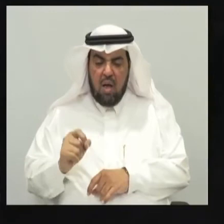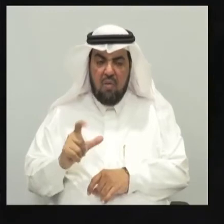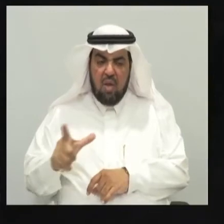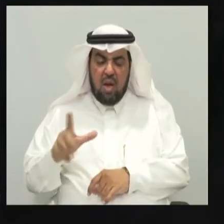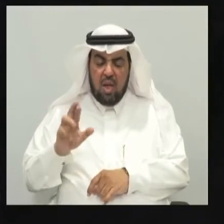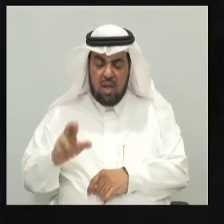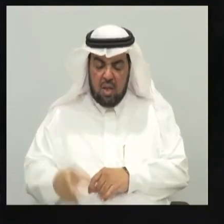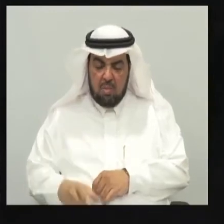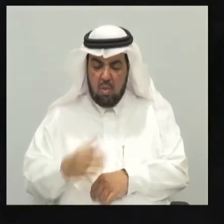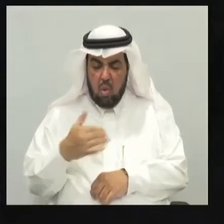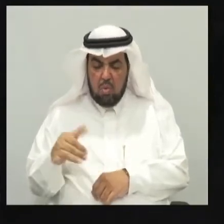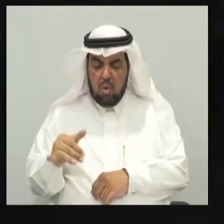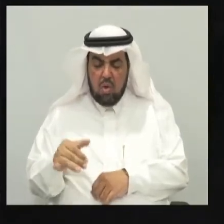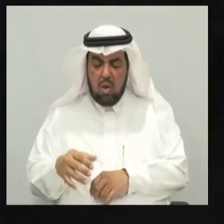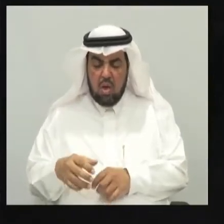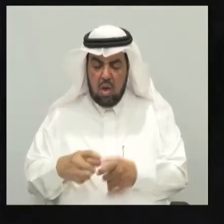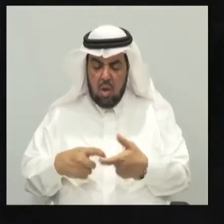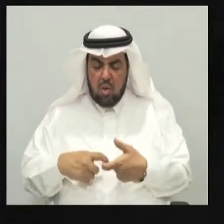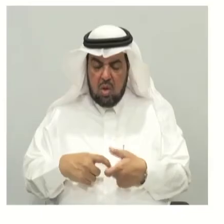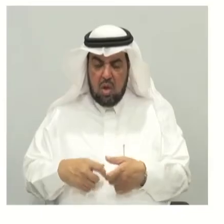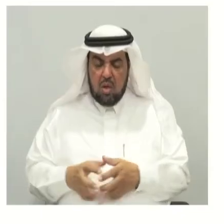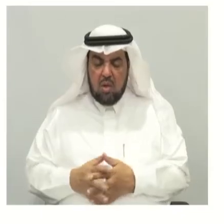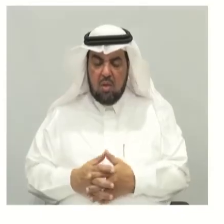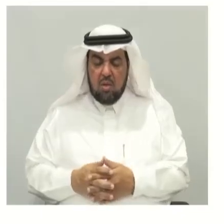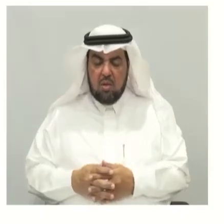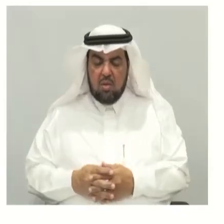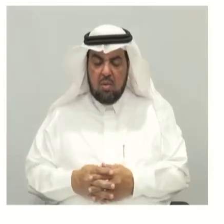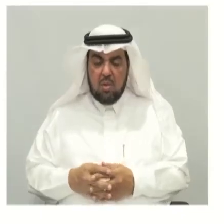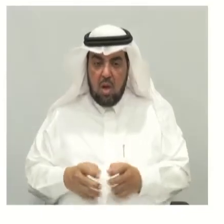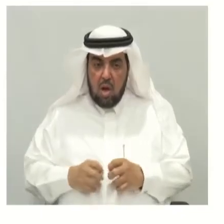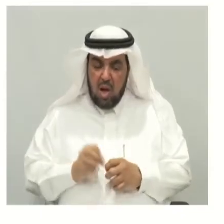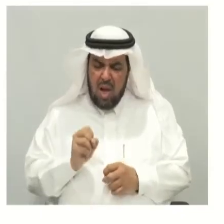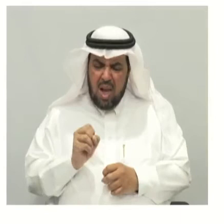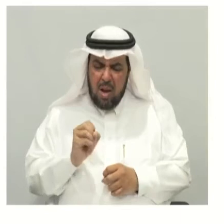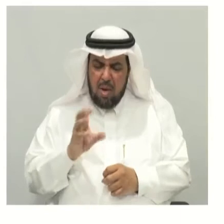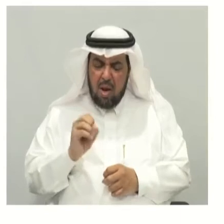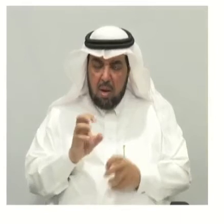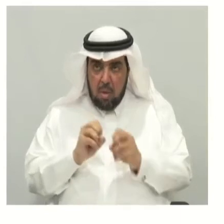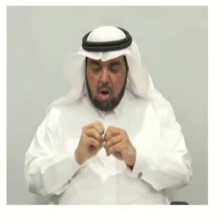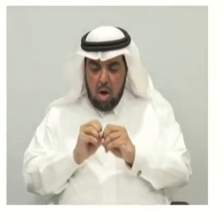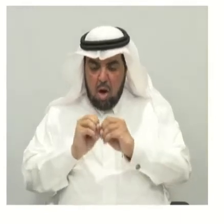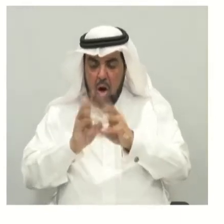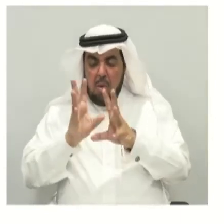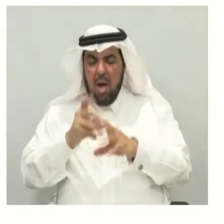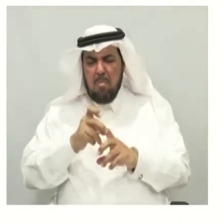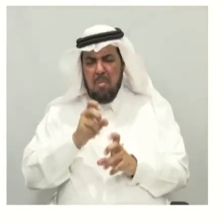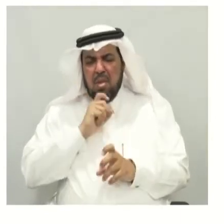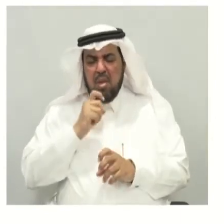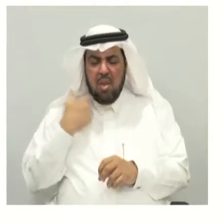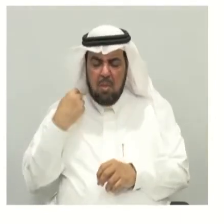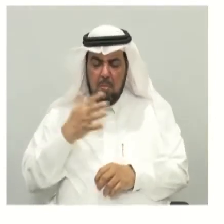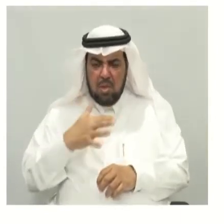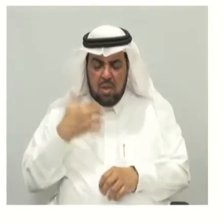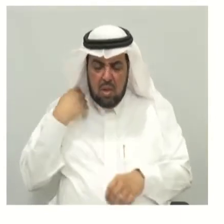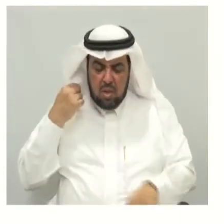فهي متوسطة ماذا؟ التوصيل. إذا شبه فلز له لمعان بسيط، لو نلاحظ فيه لمعان نقاط بسيطة،